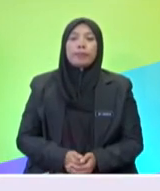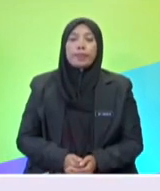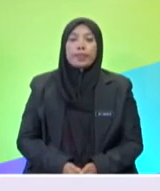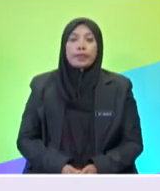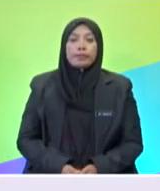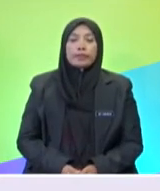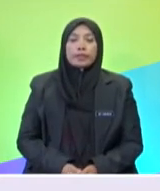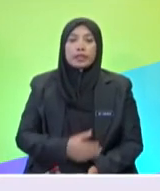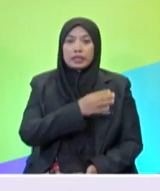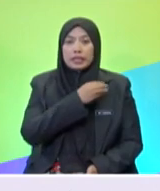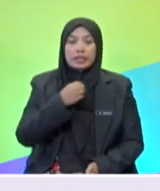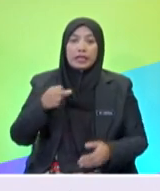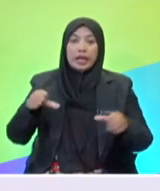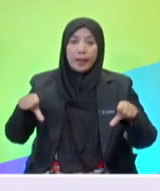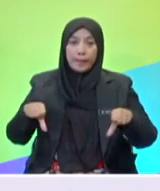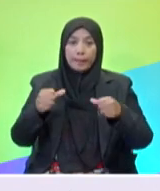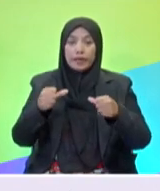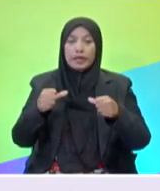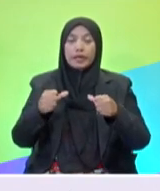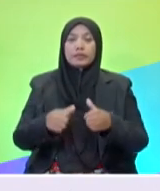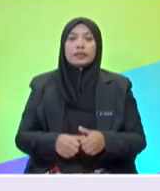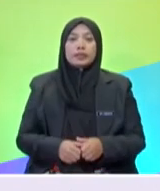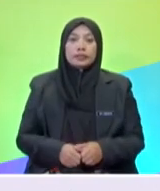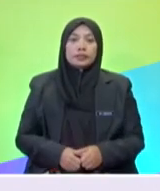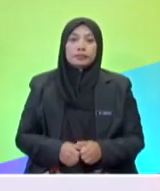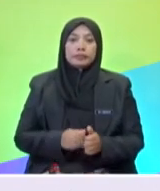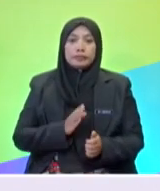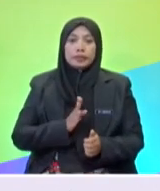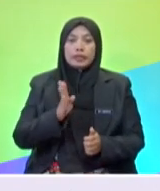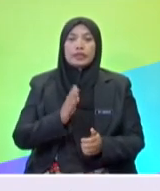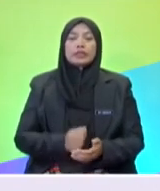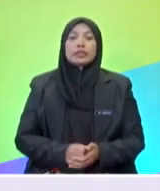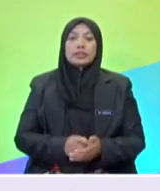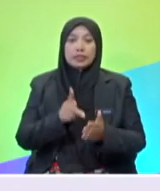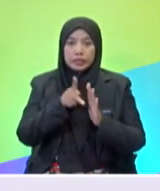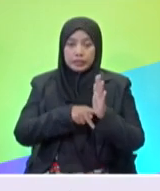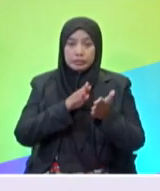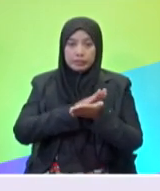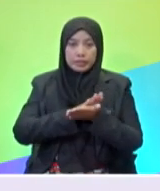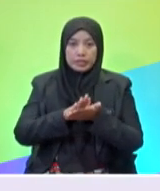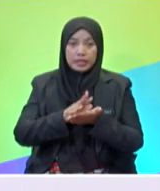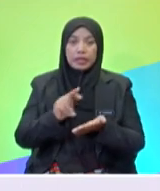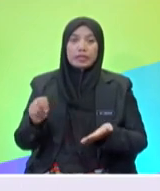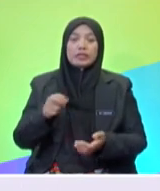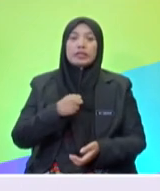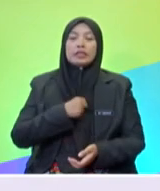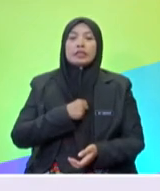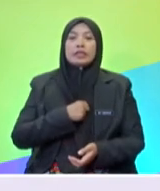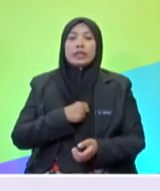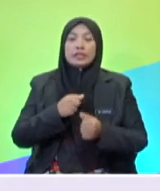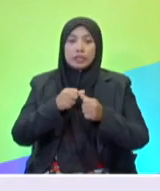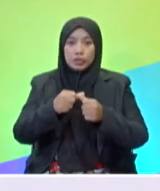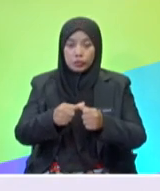keempat, mengamalkan adab-adab menjaga kebersihan diri dan kehidupan seharian mengikut sunnah